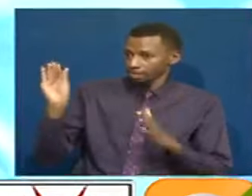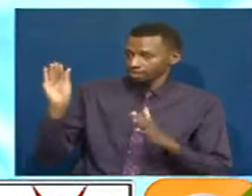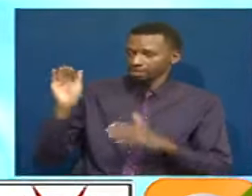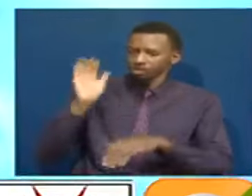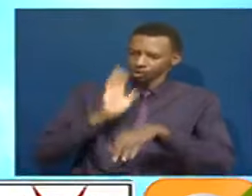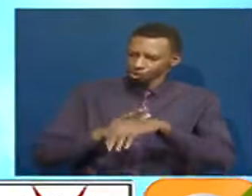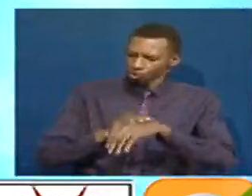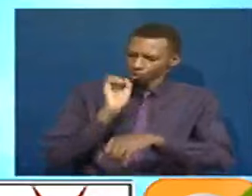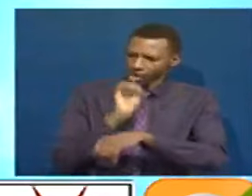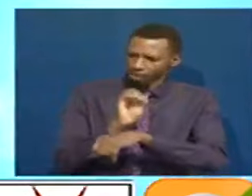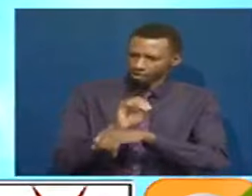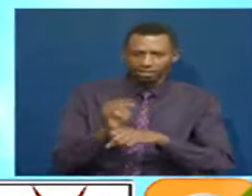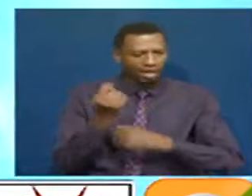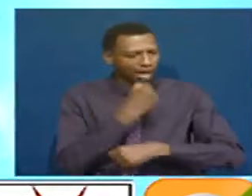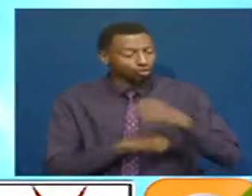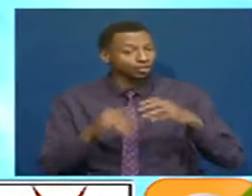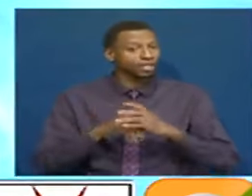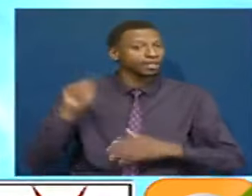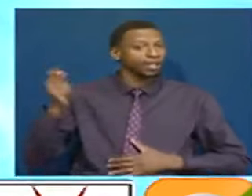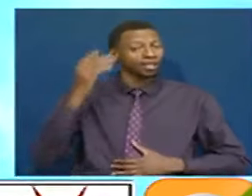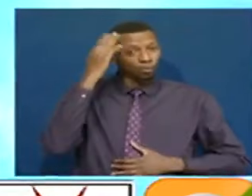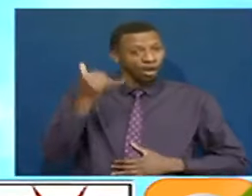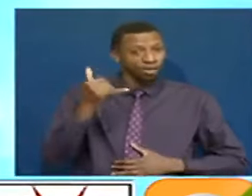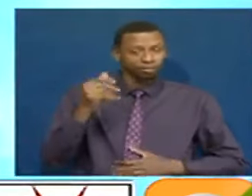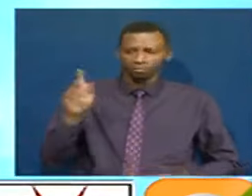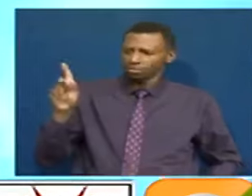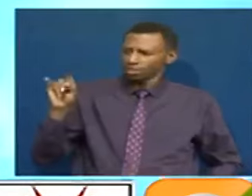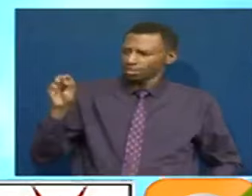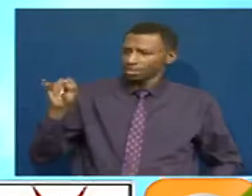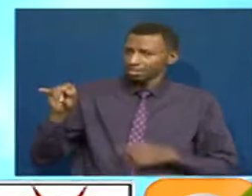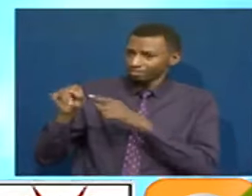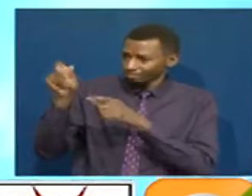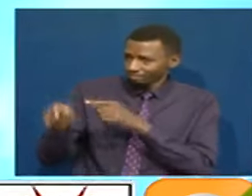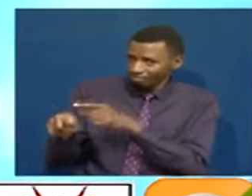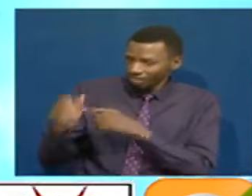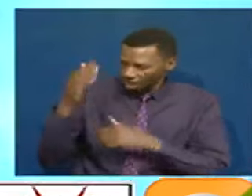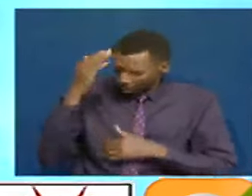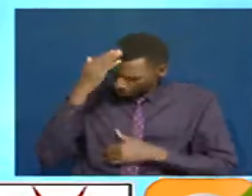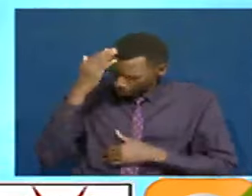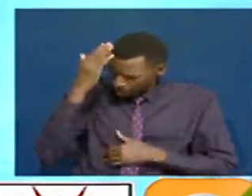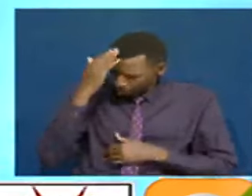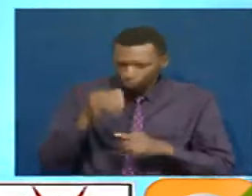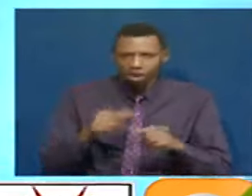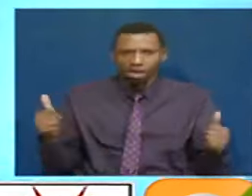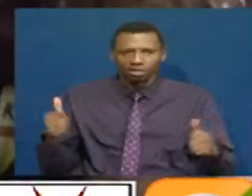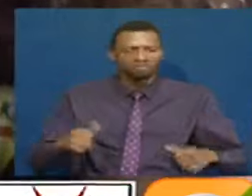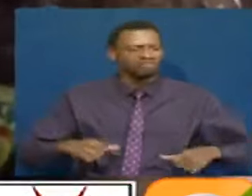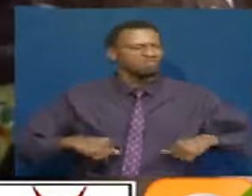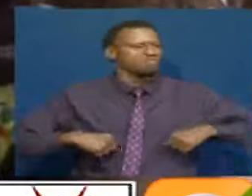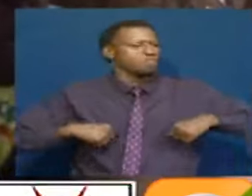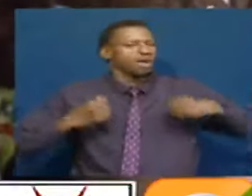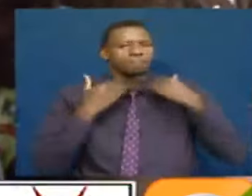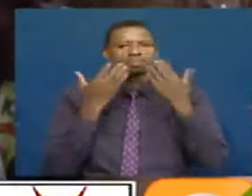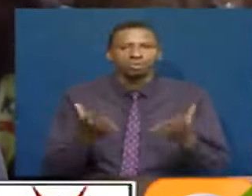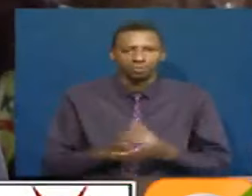to be done in Kenya. Kwa sababu gani? Kindiki yako na humility, yako na unyenyekevu. Sio mtu proud.